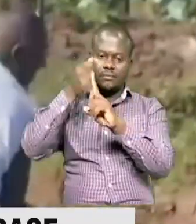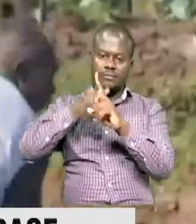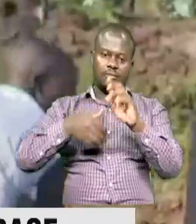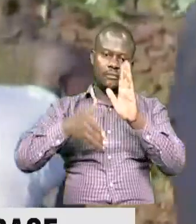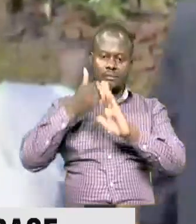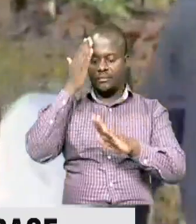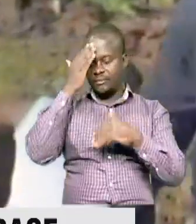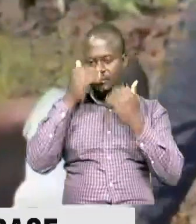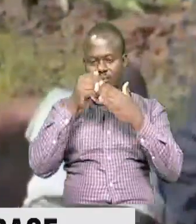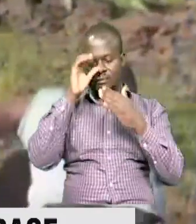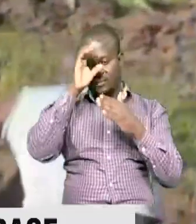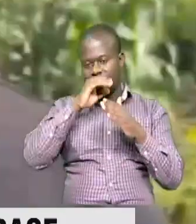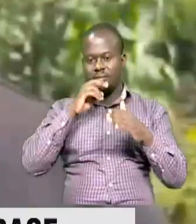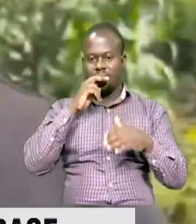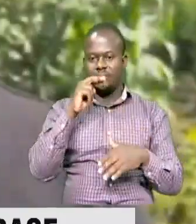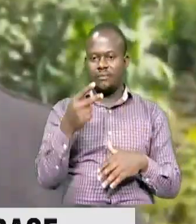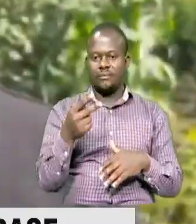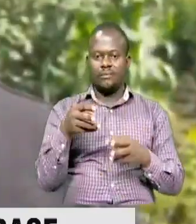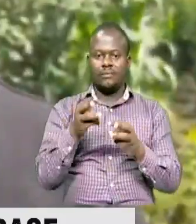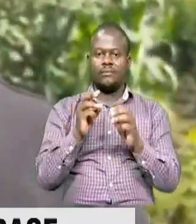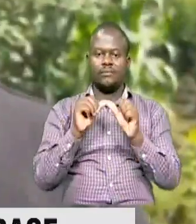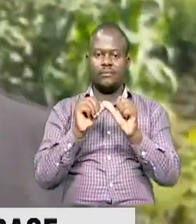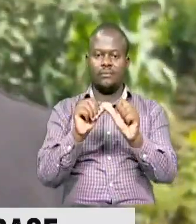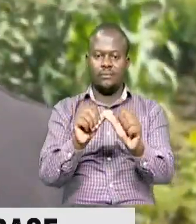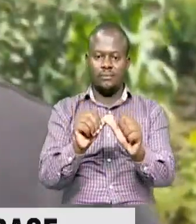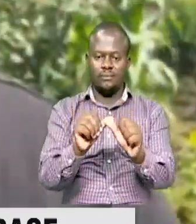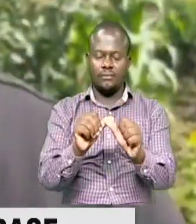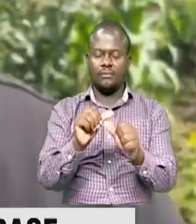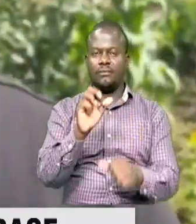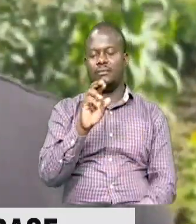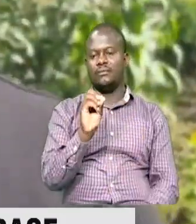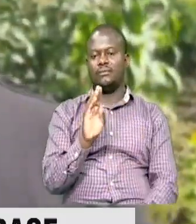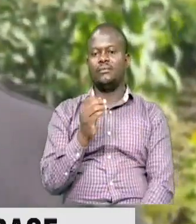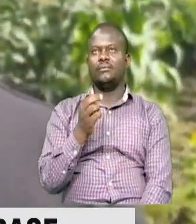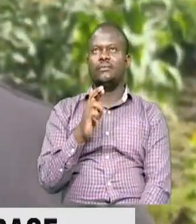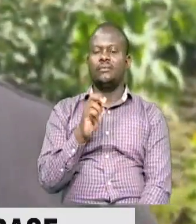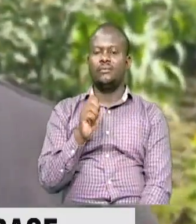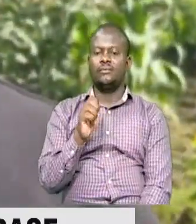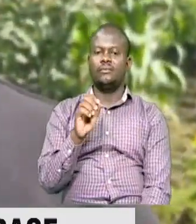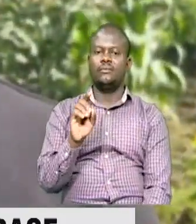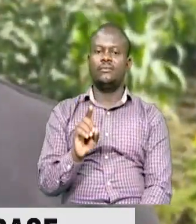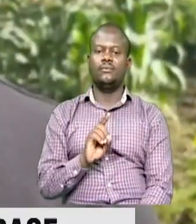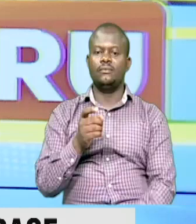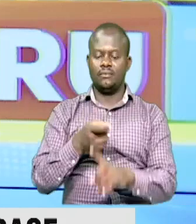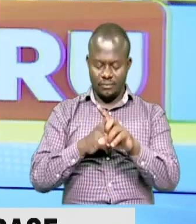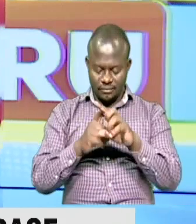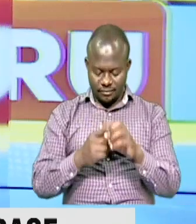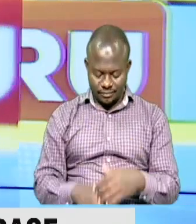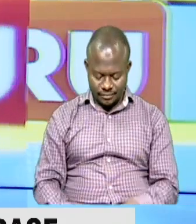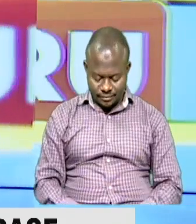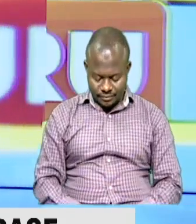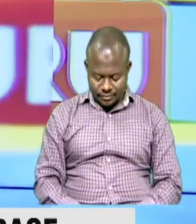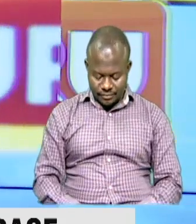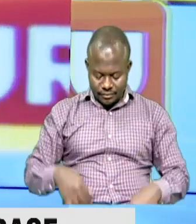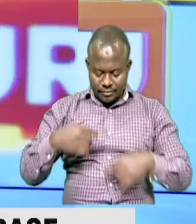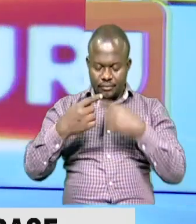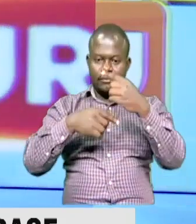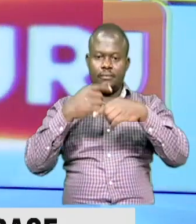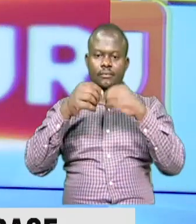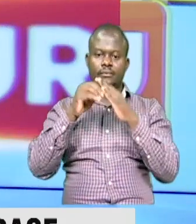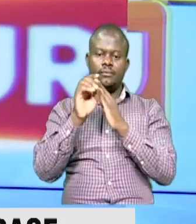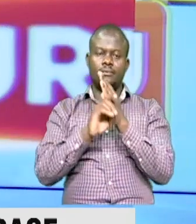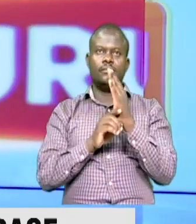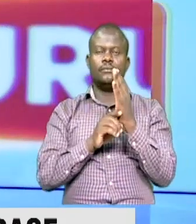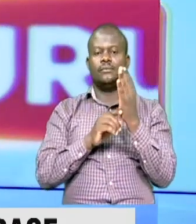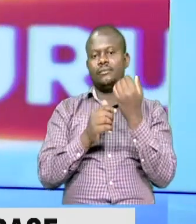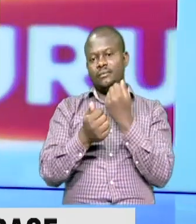kugira ngo hashakwe igisubizo ku buryo burambye. Robert Byiringiro mu karere ka Musanze. Leta dukomeza mu karere ka Rubavu